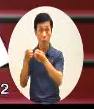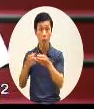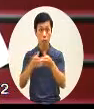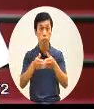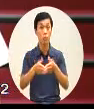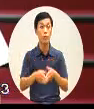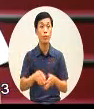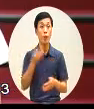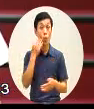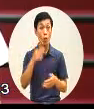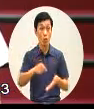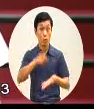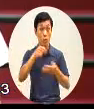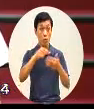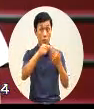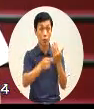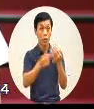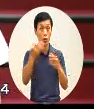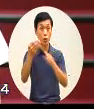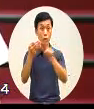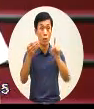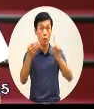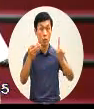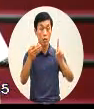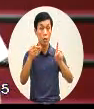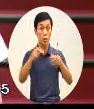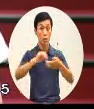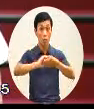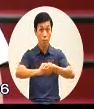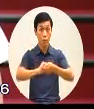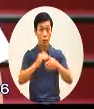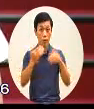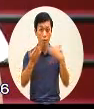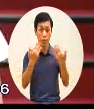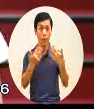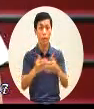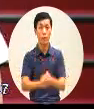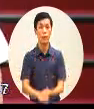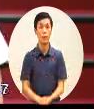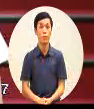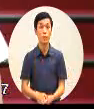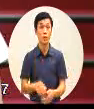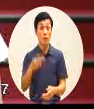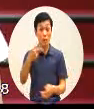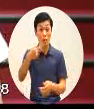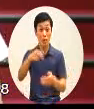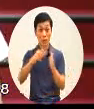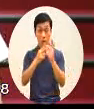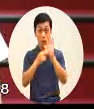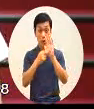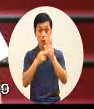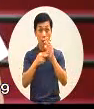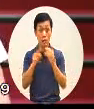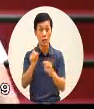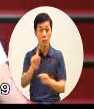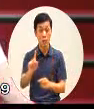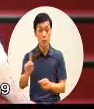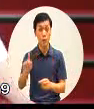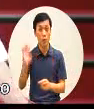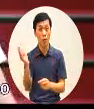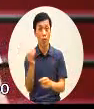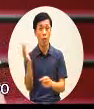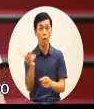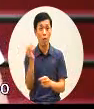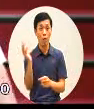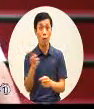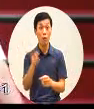啦。你若讲这条九字一条，他定这样那么清楚，还在解释说怎么，啊？